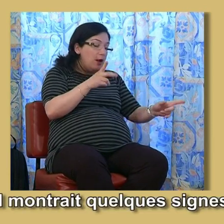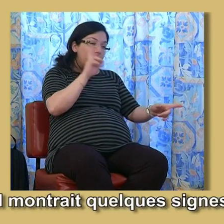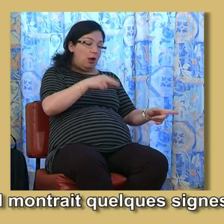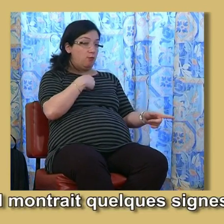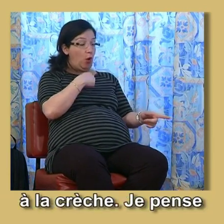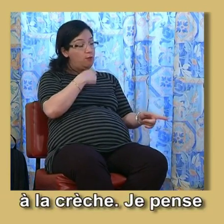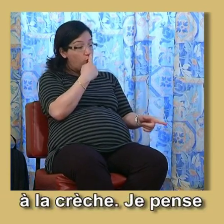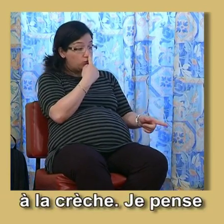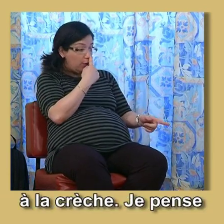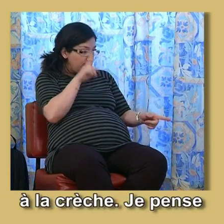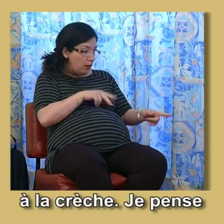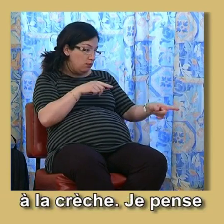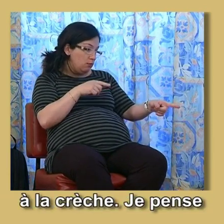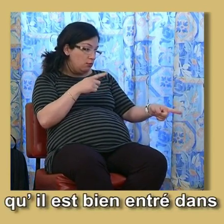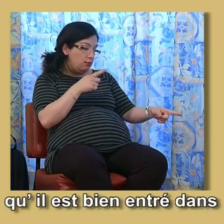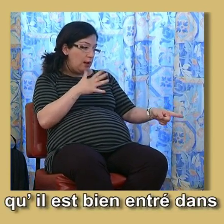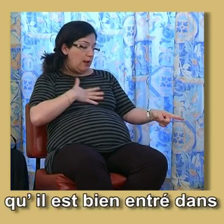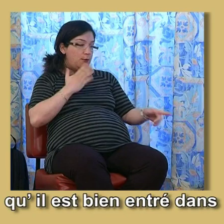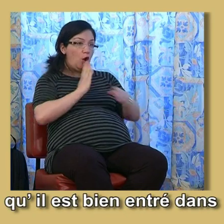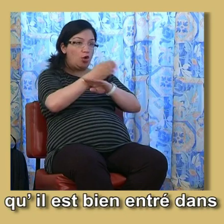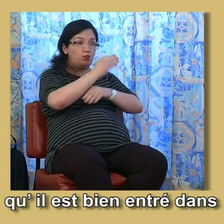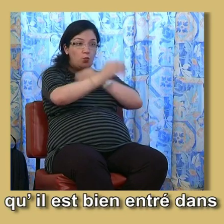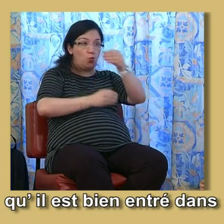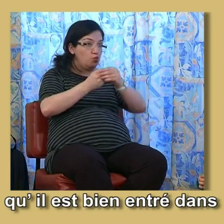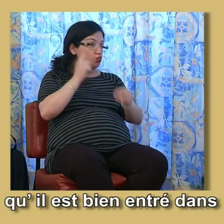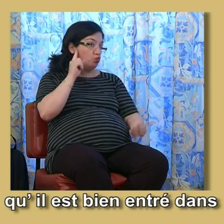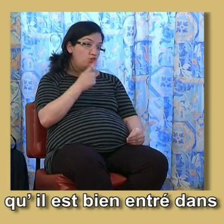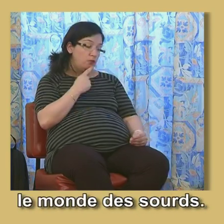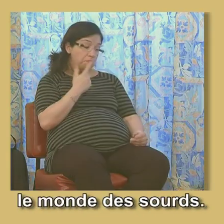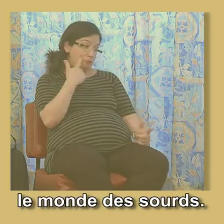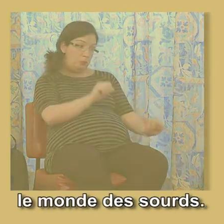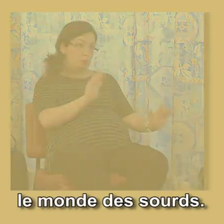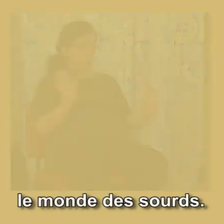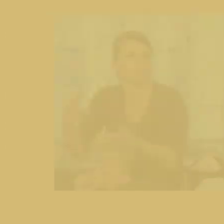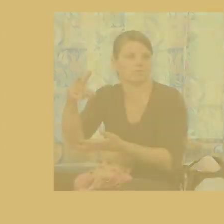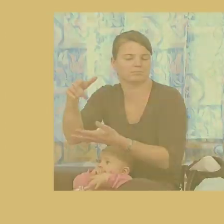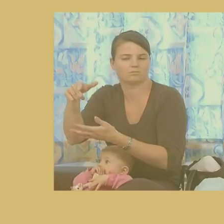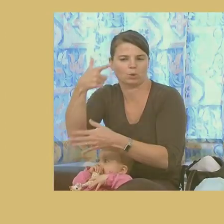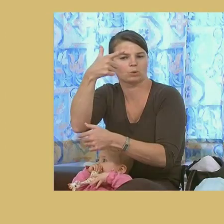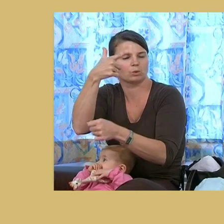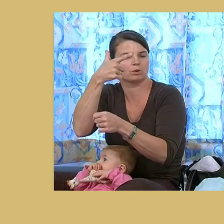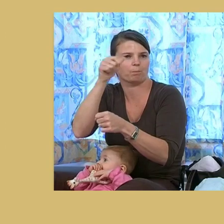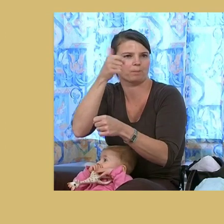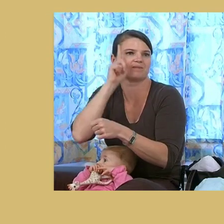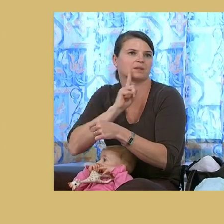montrait quelques signes là-bas à la crèche. Enfin, il est vraiment bien entré dans le monde des sourds.